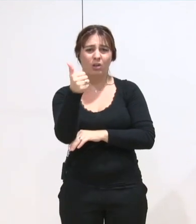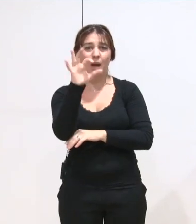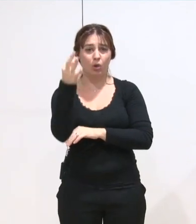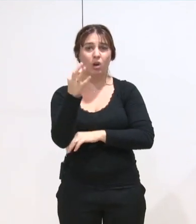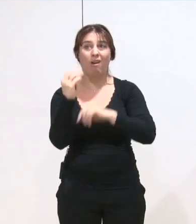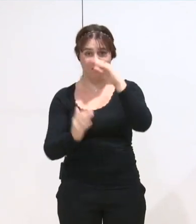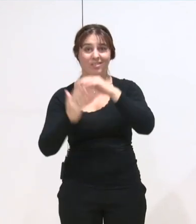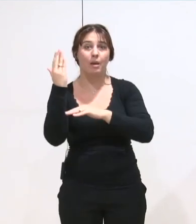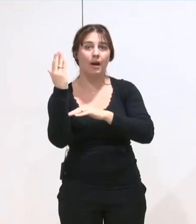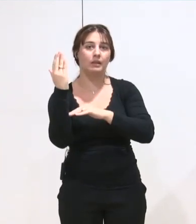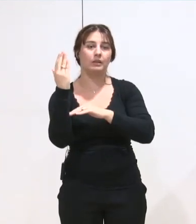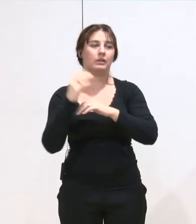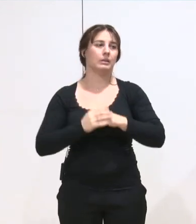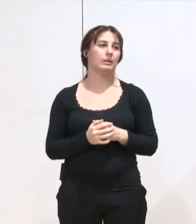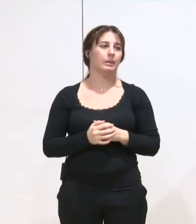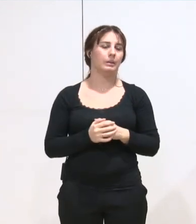41%.